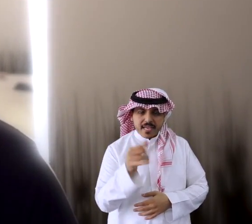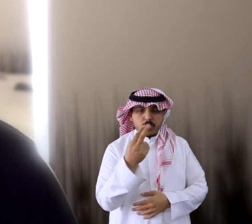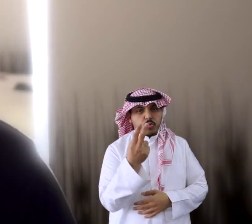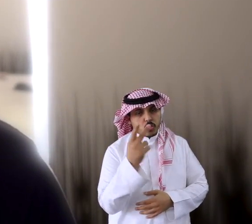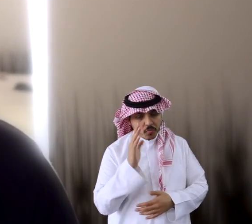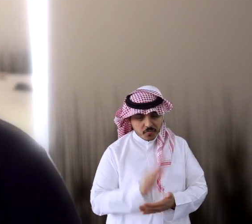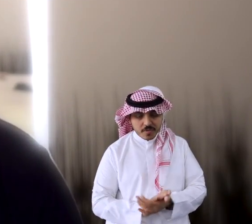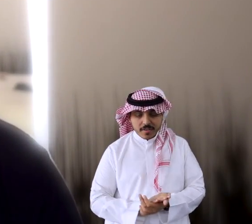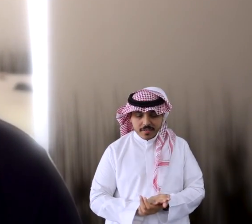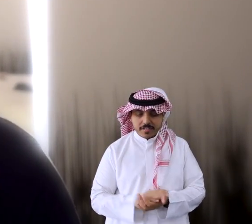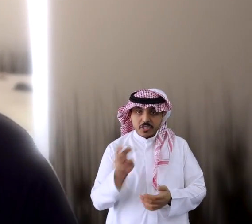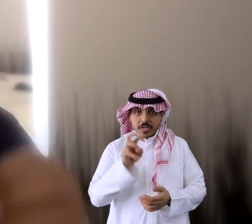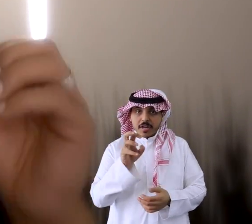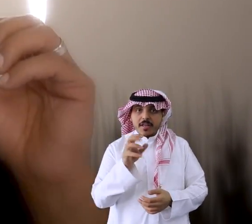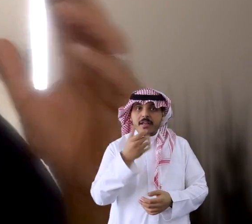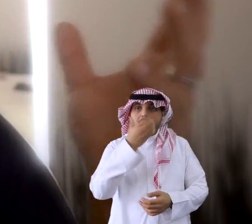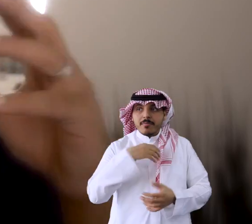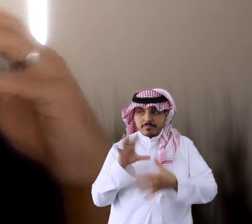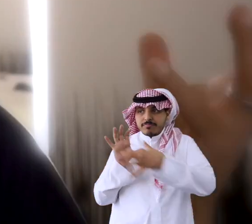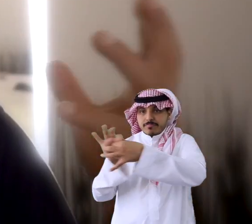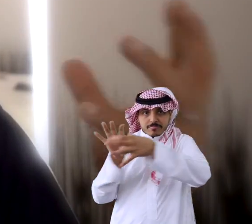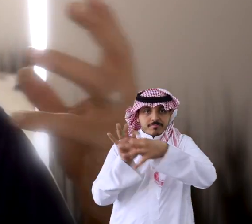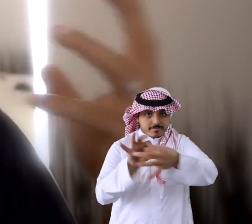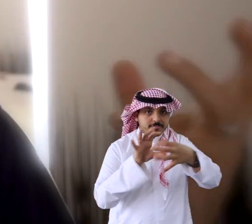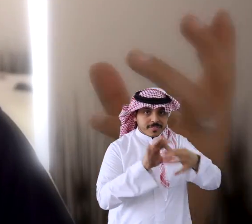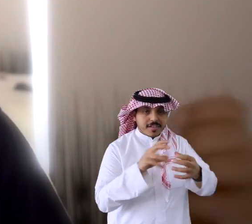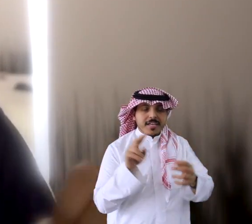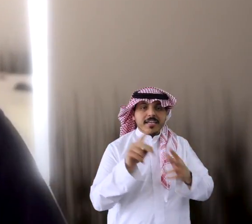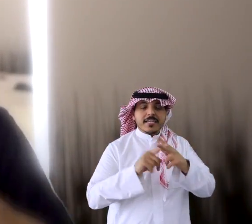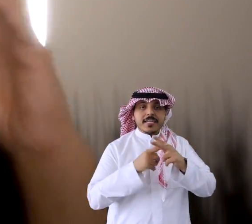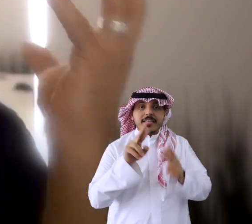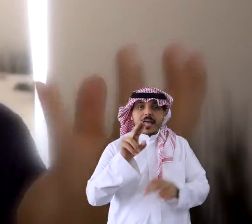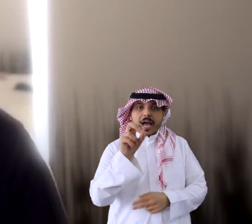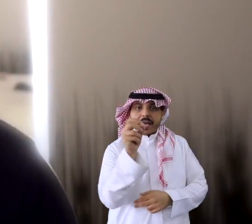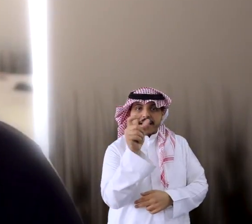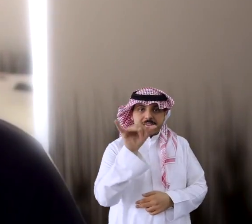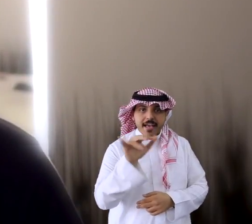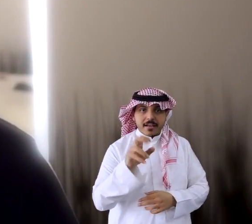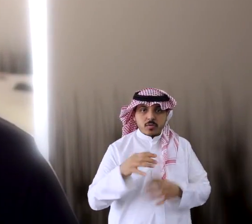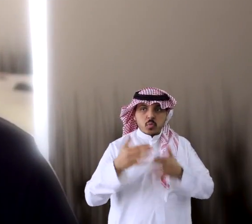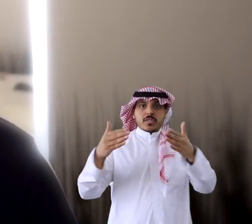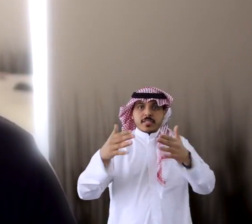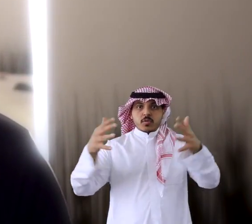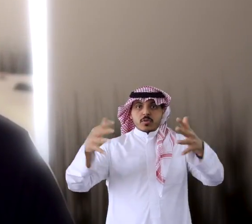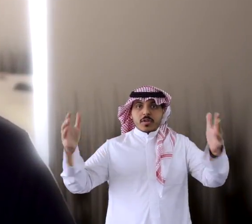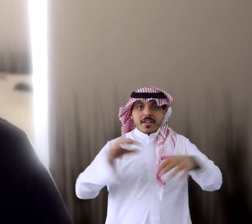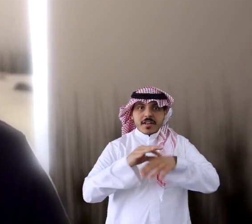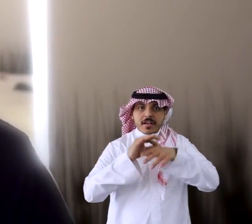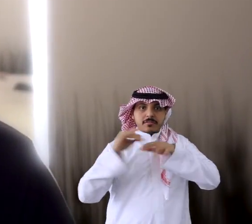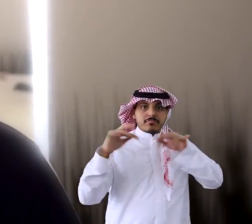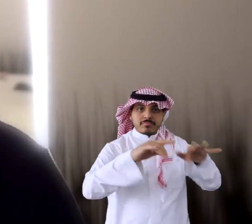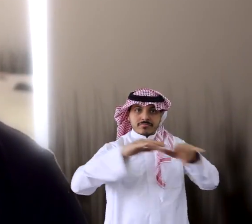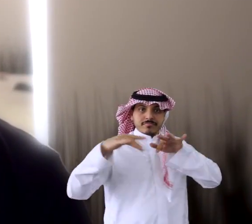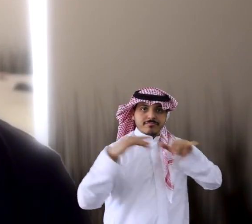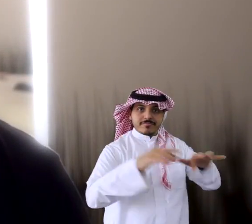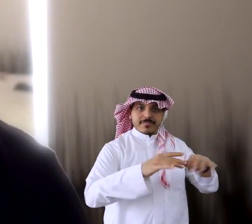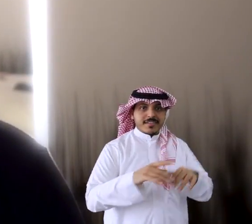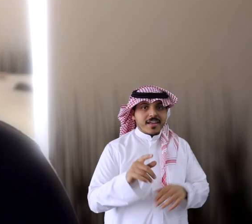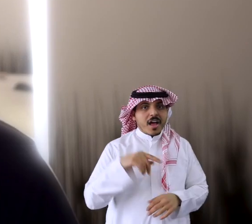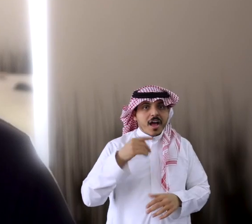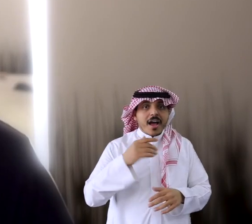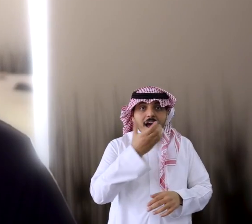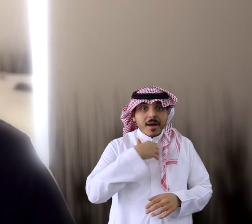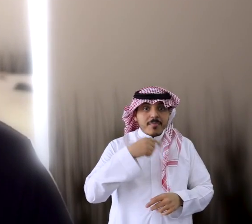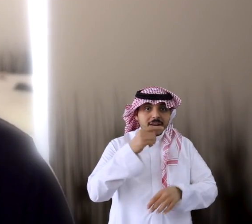من شركة أبل مع كثير من الشركات الأخرى حقت التقنية، يبوا يوسعوا منظومتهم وخدماتهم يتيحوها لناس أكثر، مو بعادة